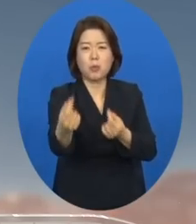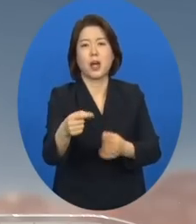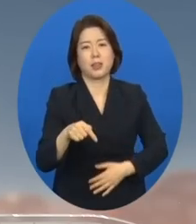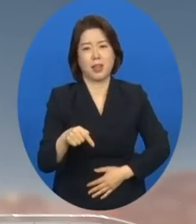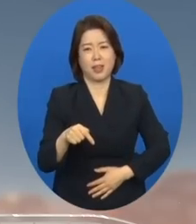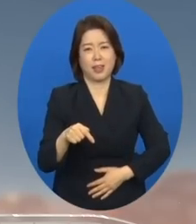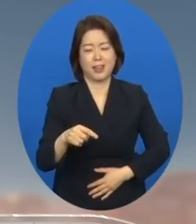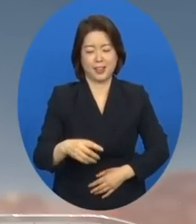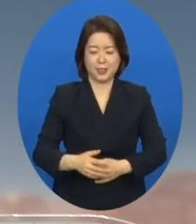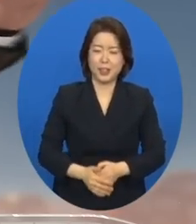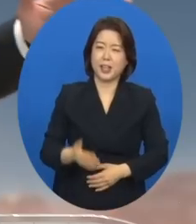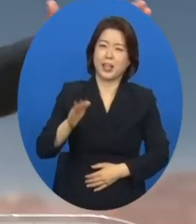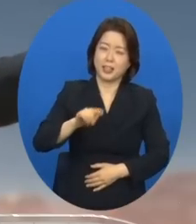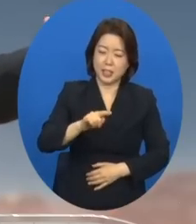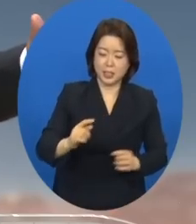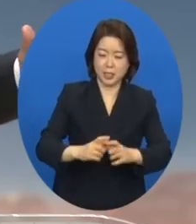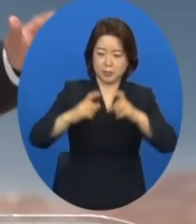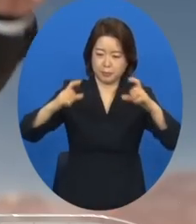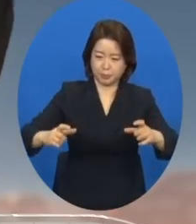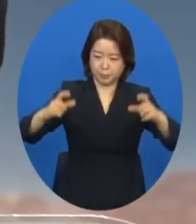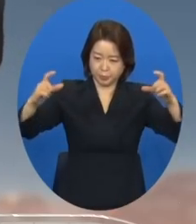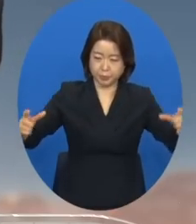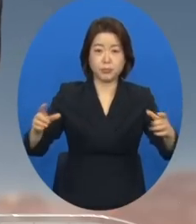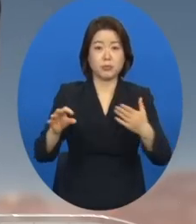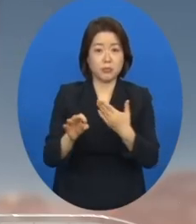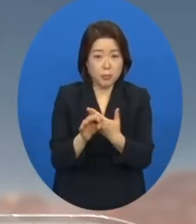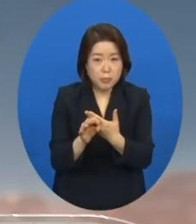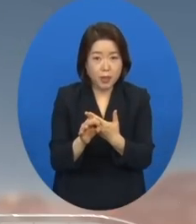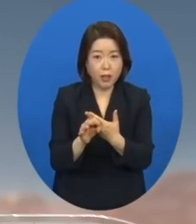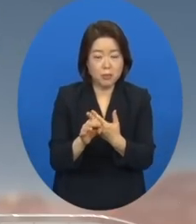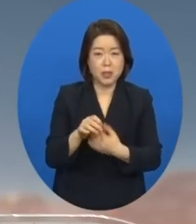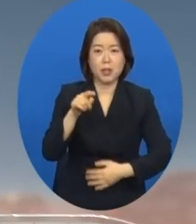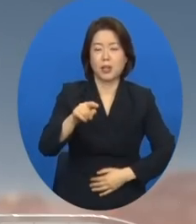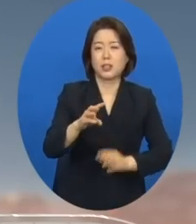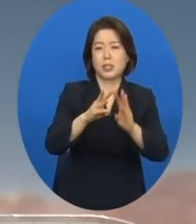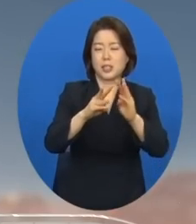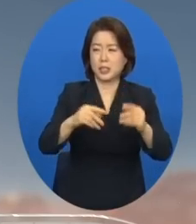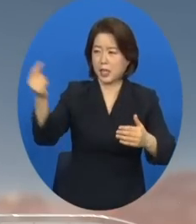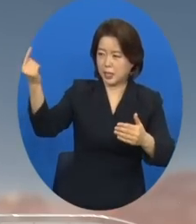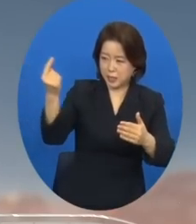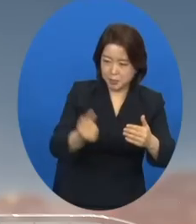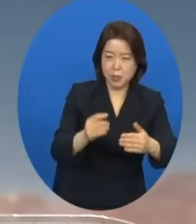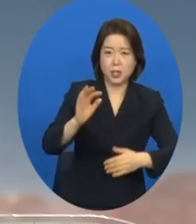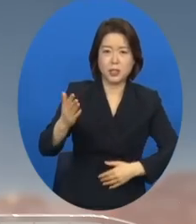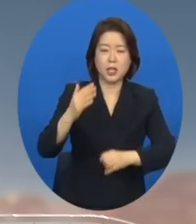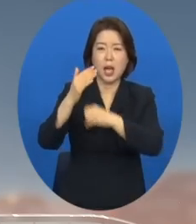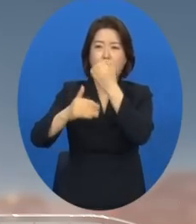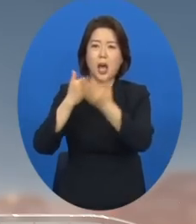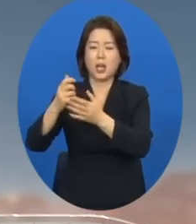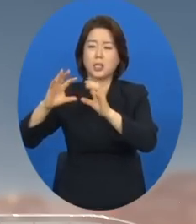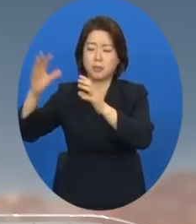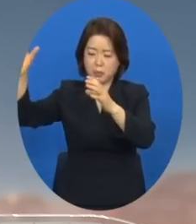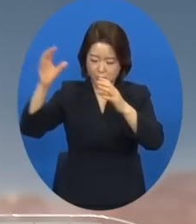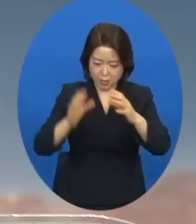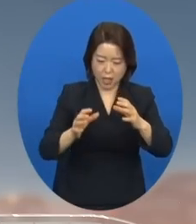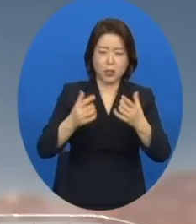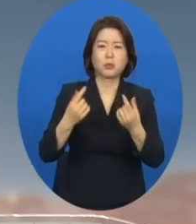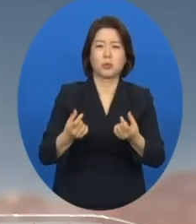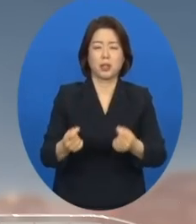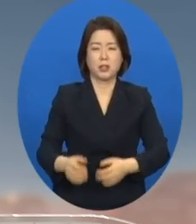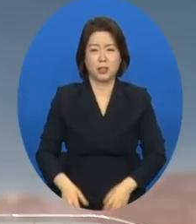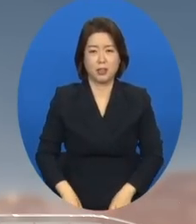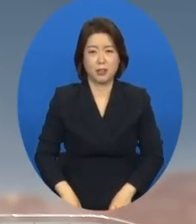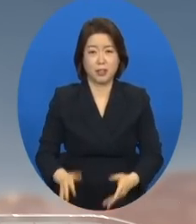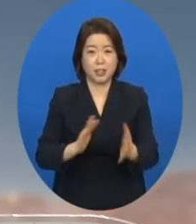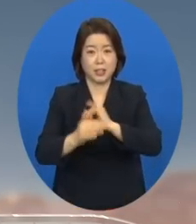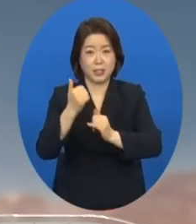그래요 근데 이것이 더 확장이 되면 이 땅에 임해야 될 하나님 나라를 의미해요 예수님께서